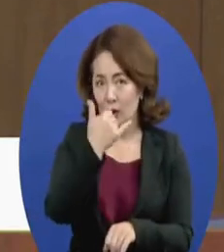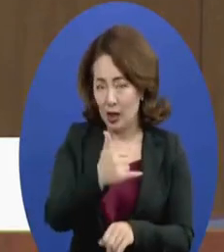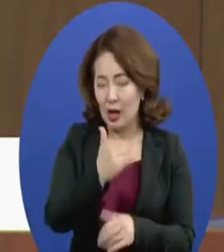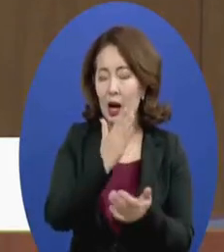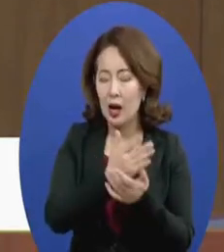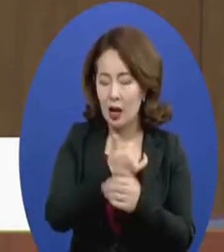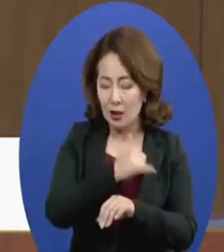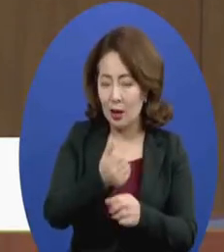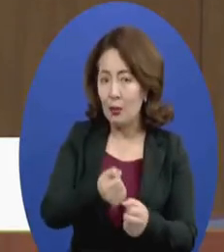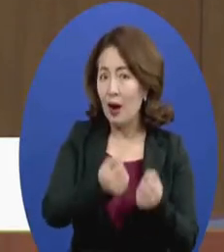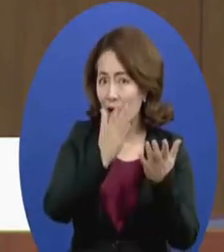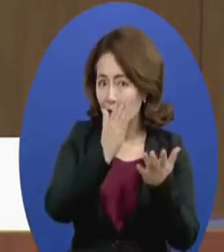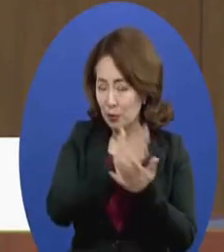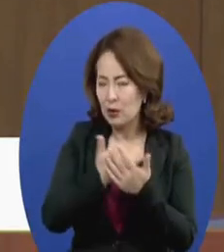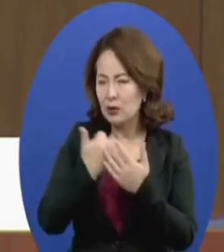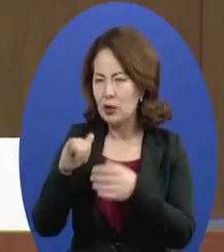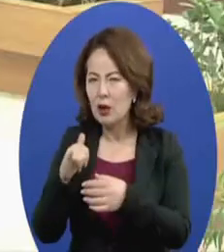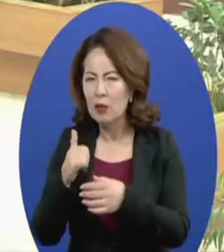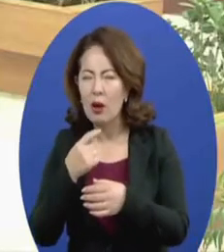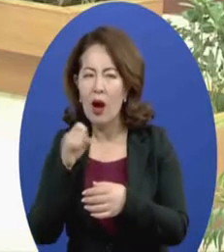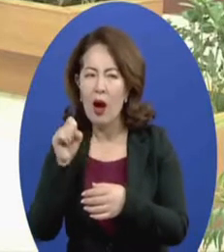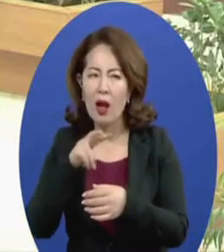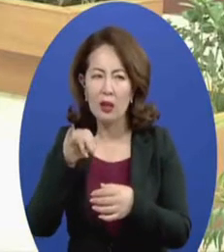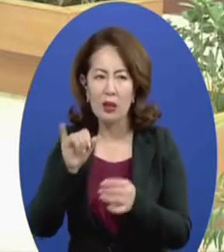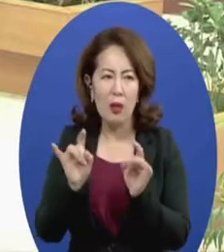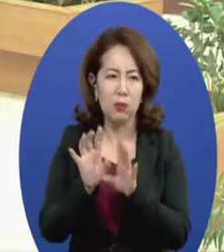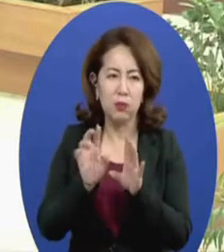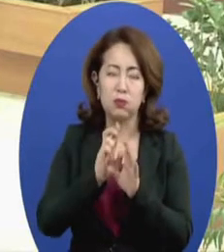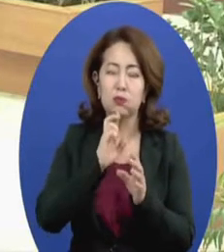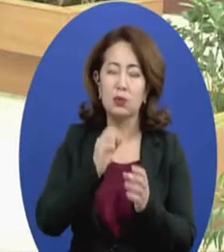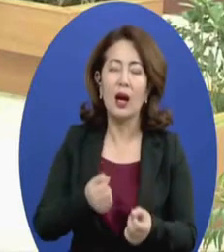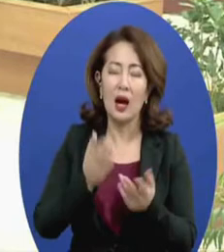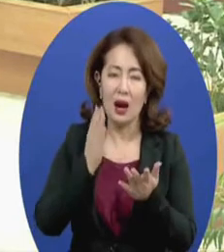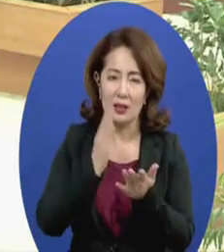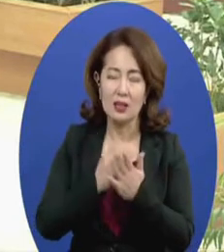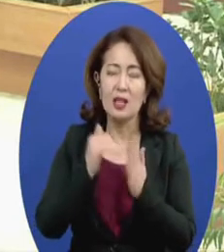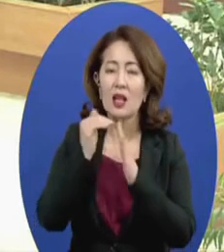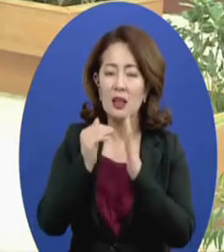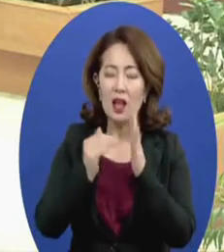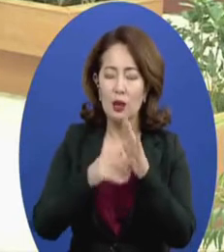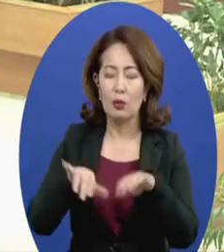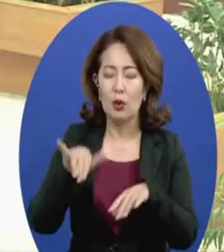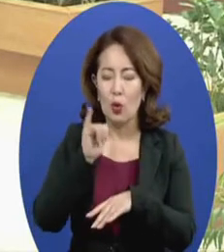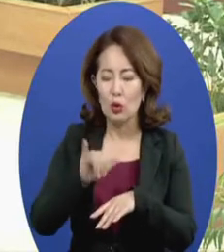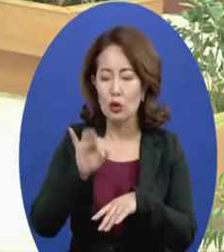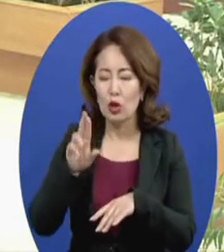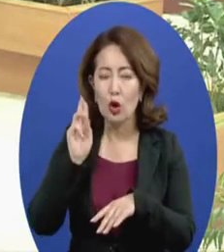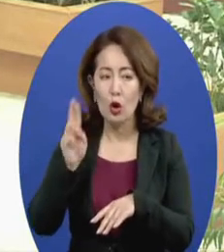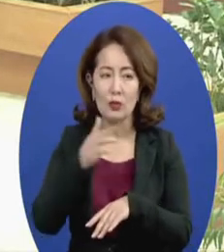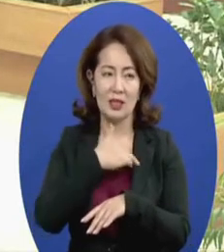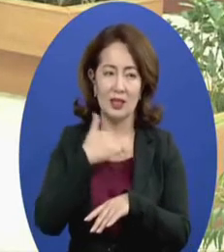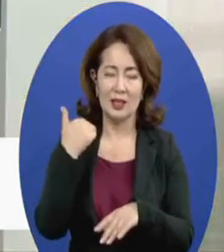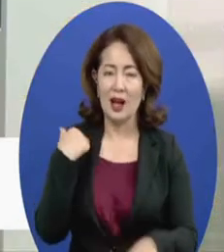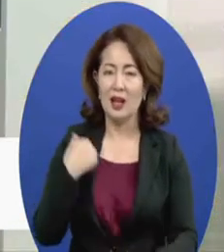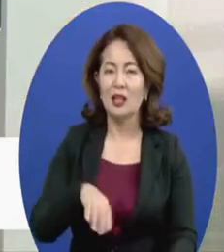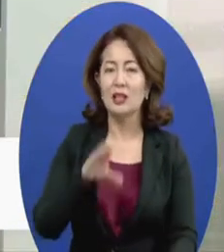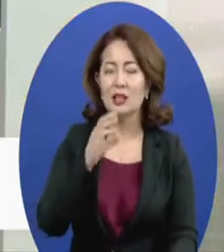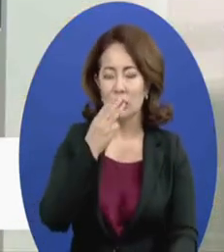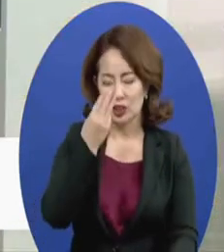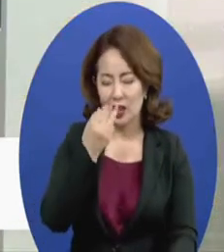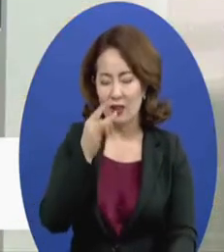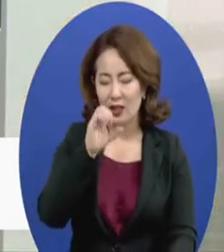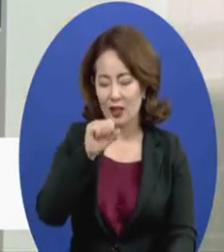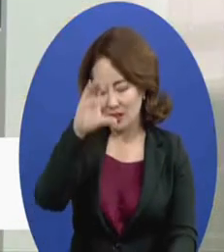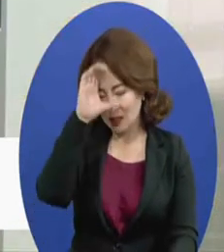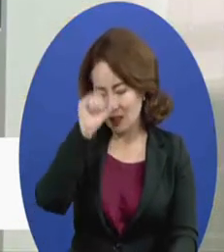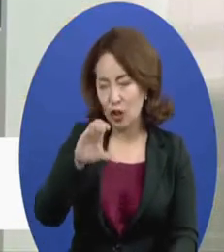бэрхшээл хүний хүчин зүйлээс хамаарсан алдаа дутагдалч гарсан гэсэн тайлбарыг улсын онцгой комиссийн дарга Шадар Сайд Судваатар өгч